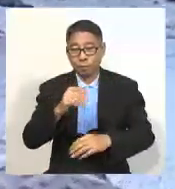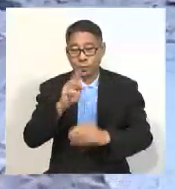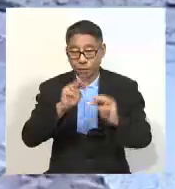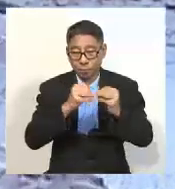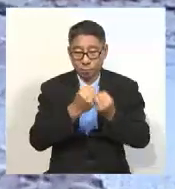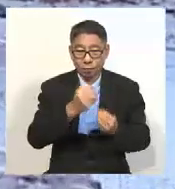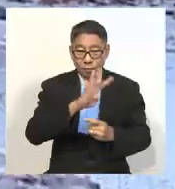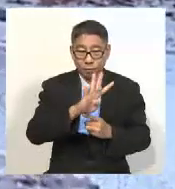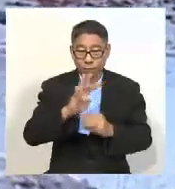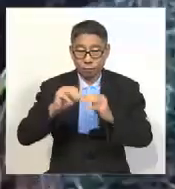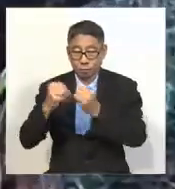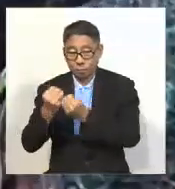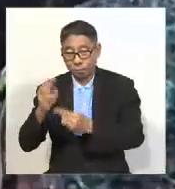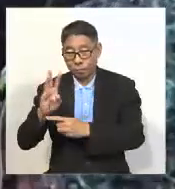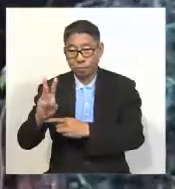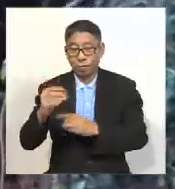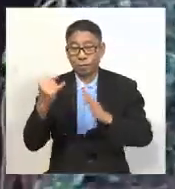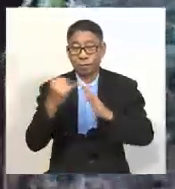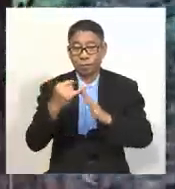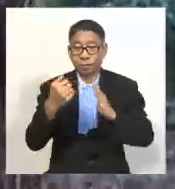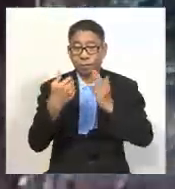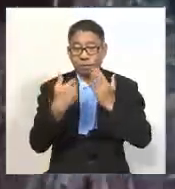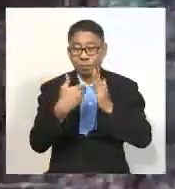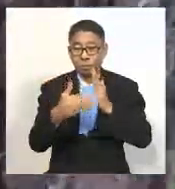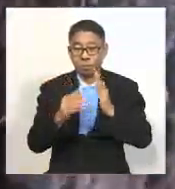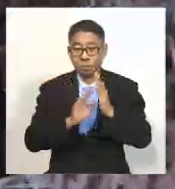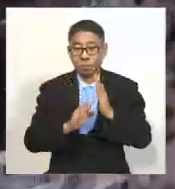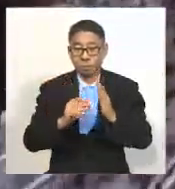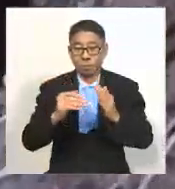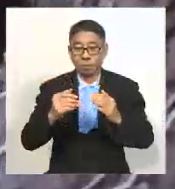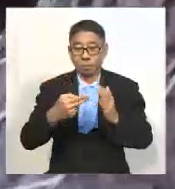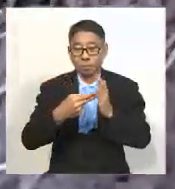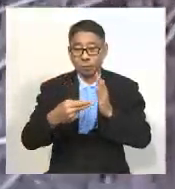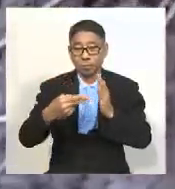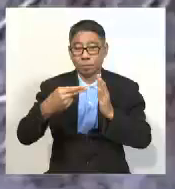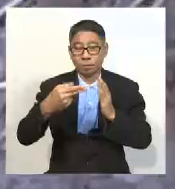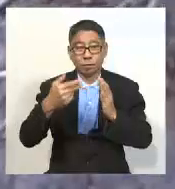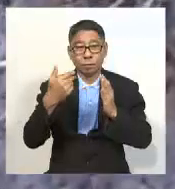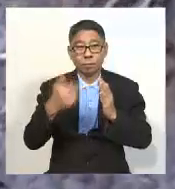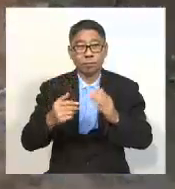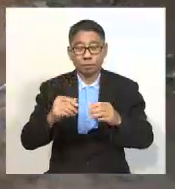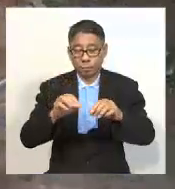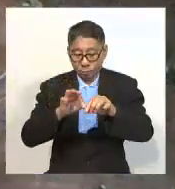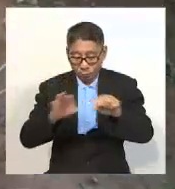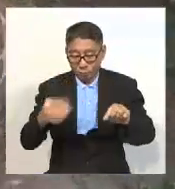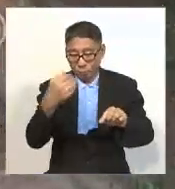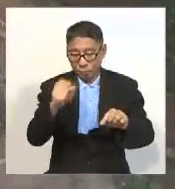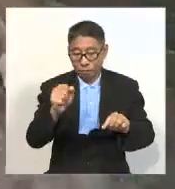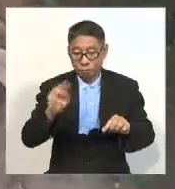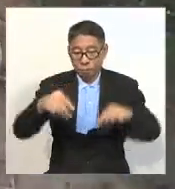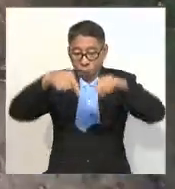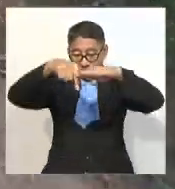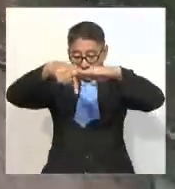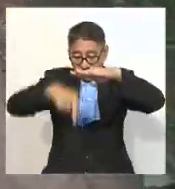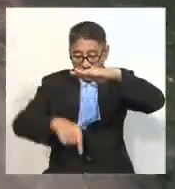4หมู่6ตำบลโพตากอำเภอโพตากนะคะจนขาดระยะทางกว่า10เมตรลึ